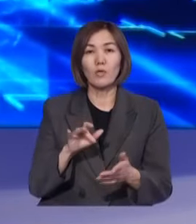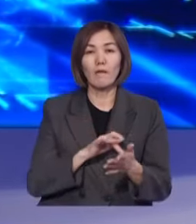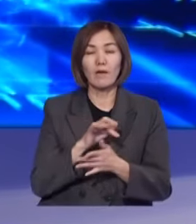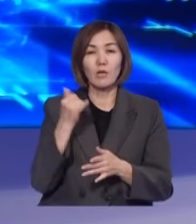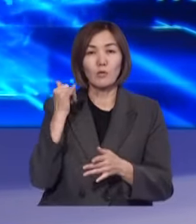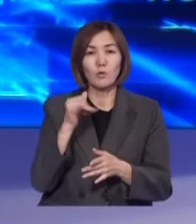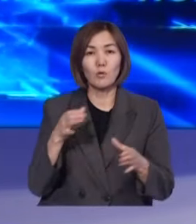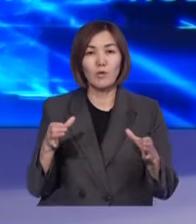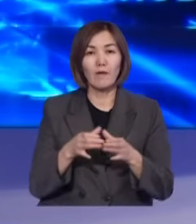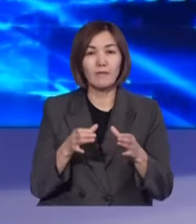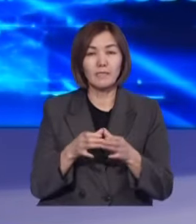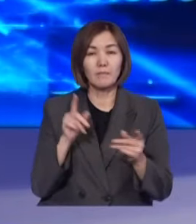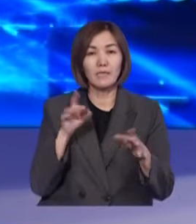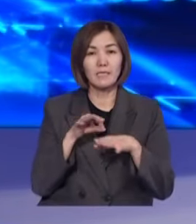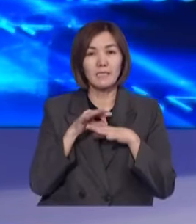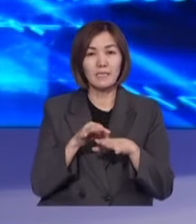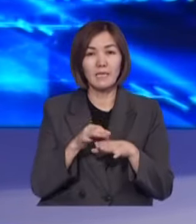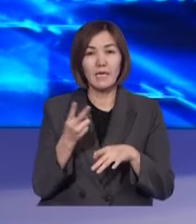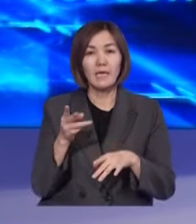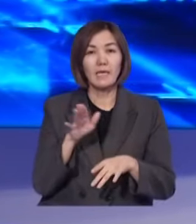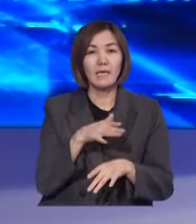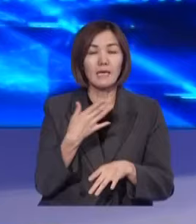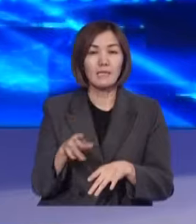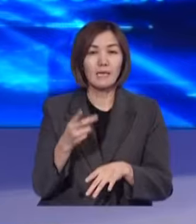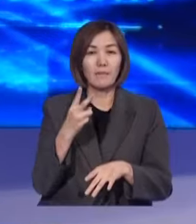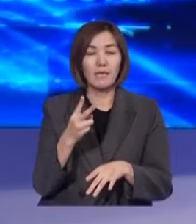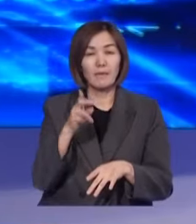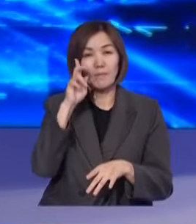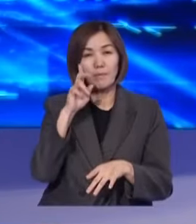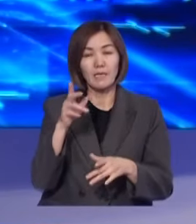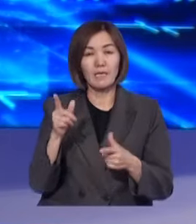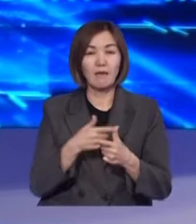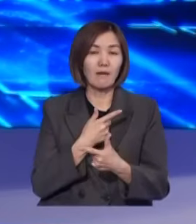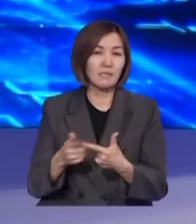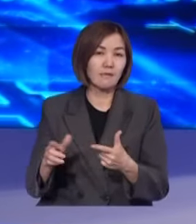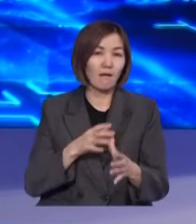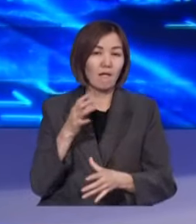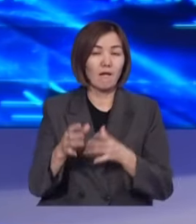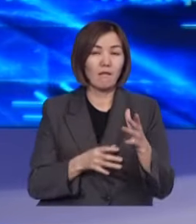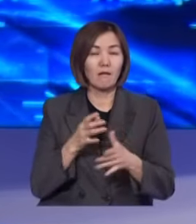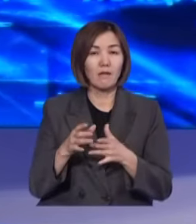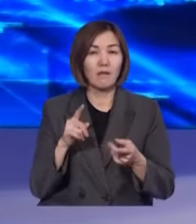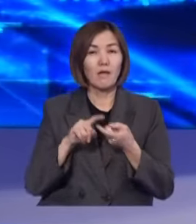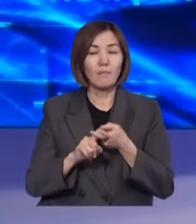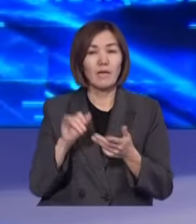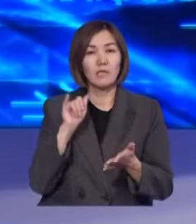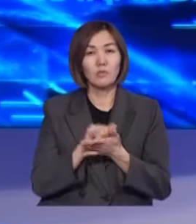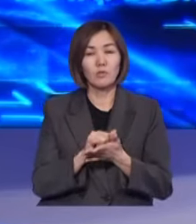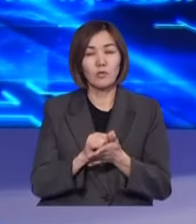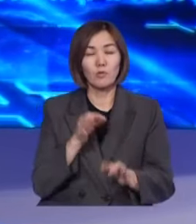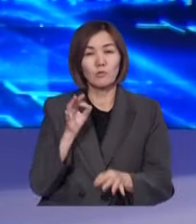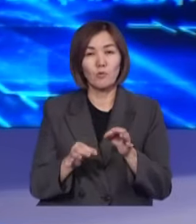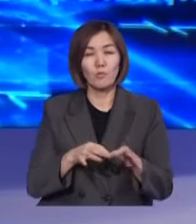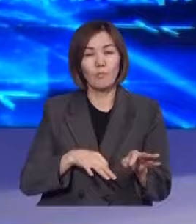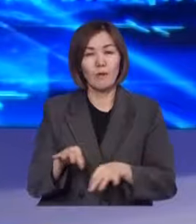ұйғыр автономиясы делегациясымен кездесті. Барысында қос тарап екі ел арасындағы халықаралық қатынастарды орнату аясындағы жобалар